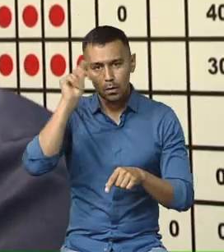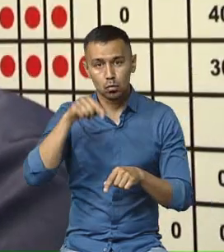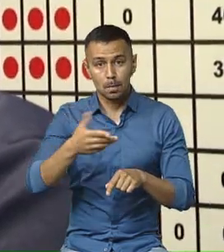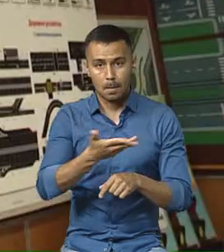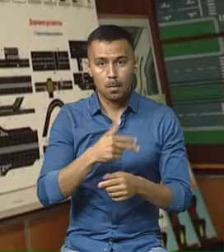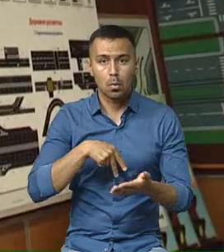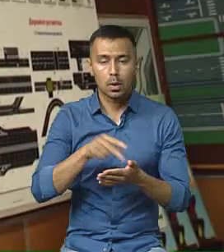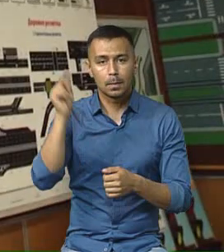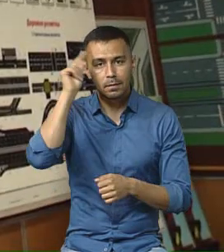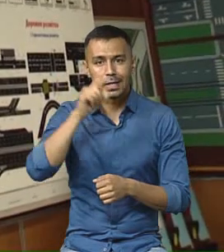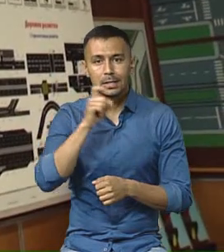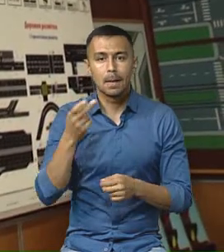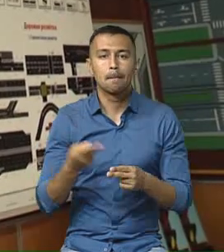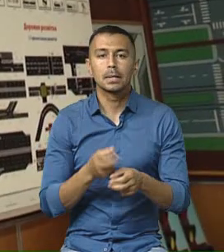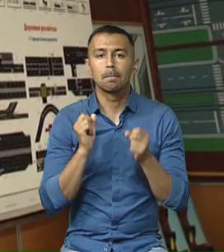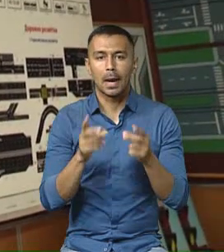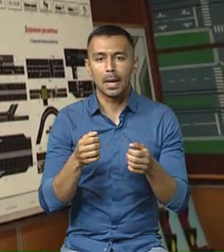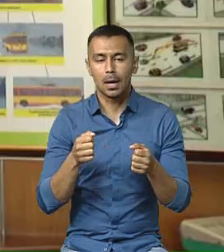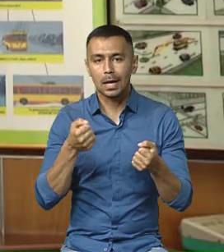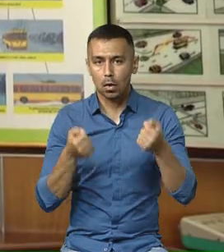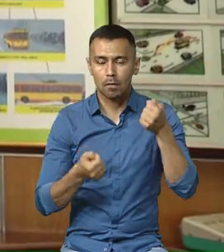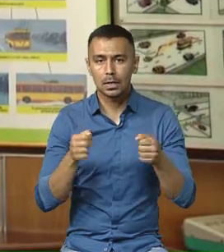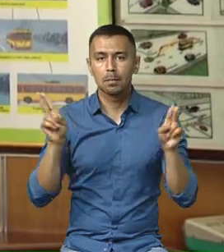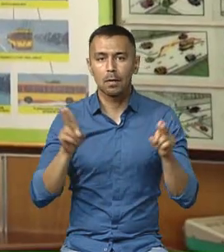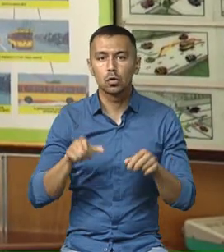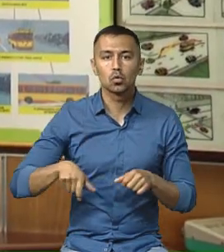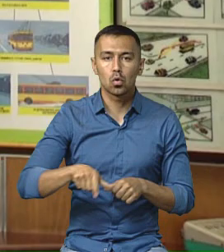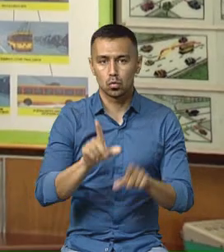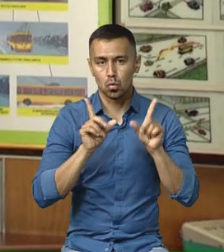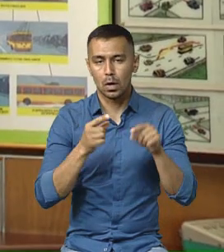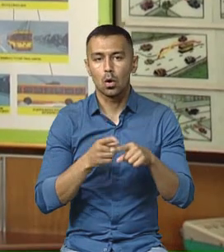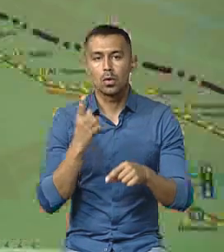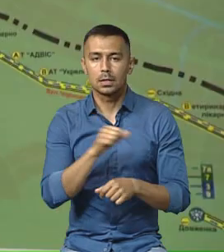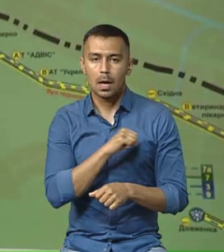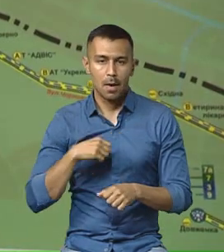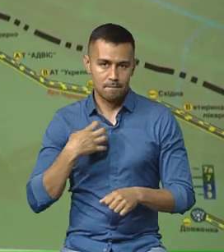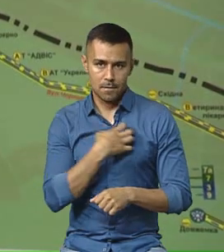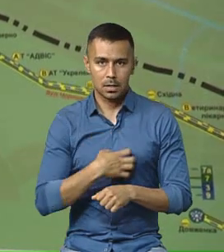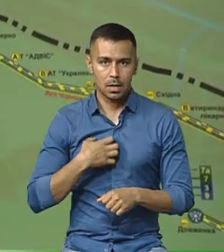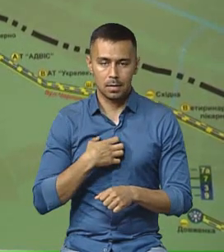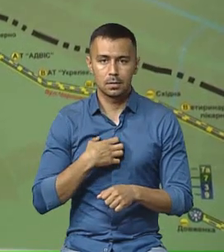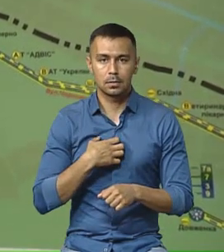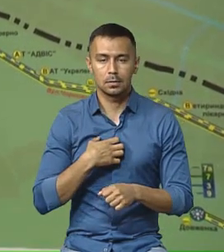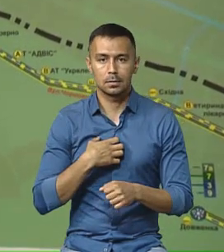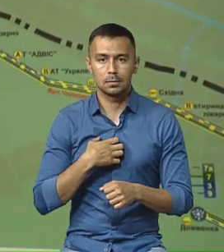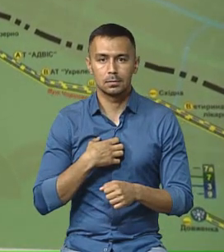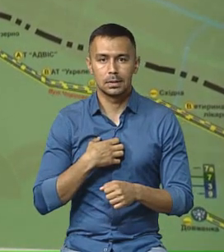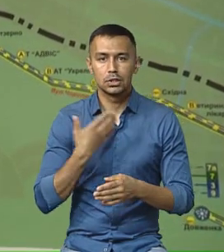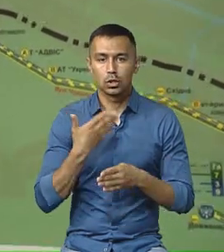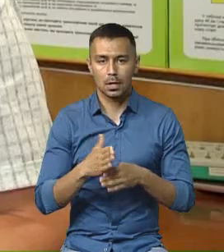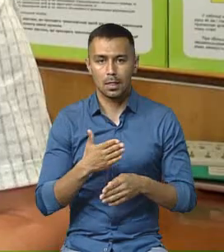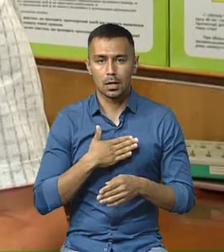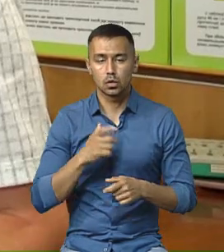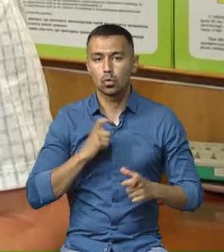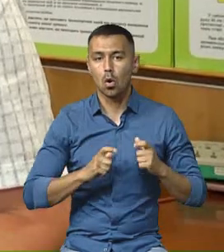проходимо навчання з безпеки керування, з правил дорожнього руху. Це одна з найважливіших дисциплін наших студентів. Основна